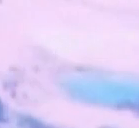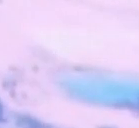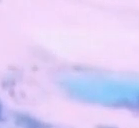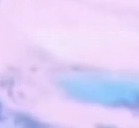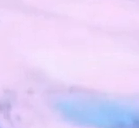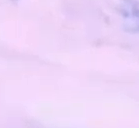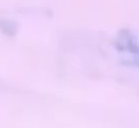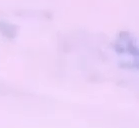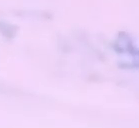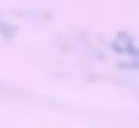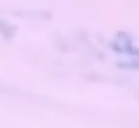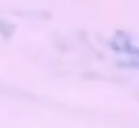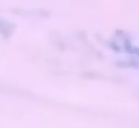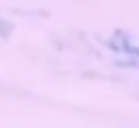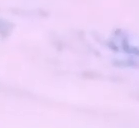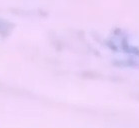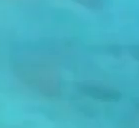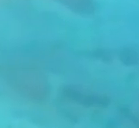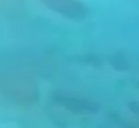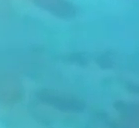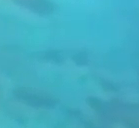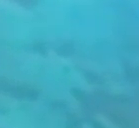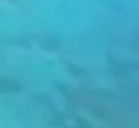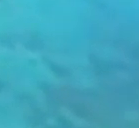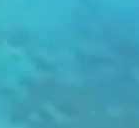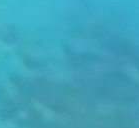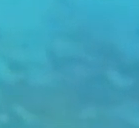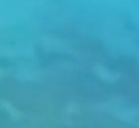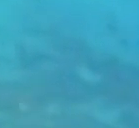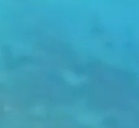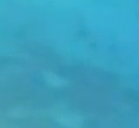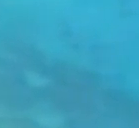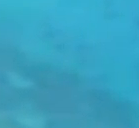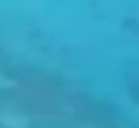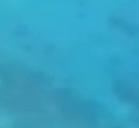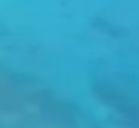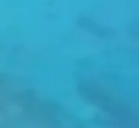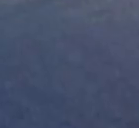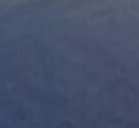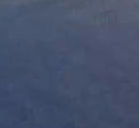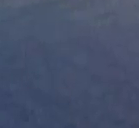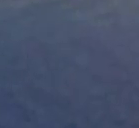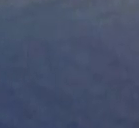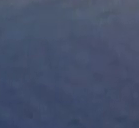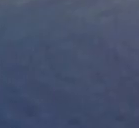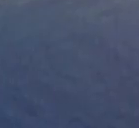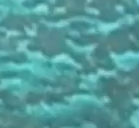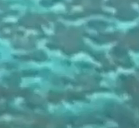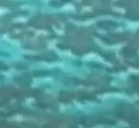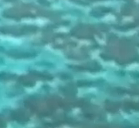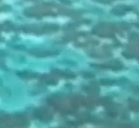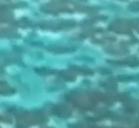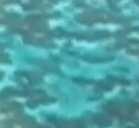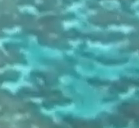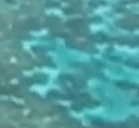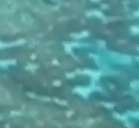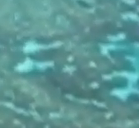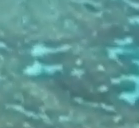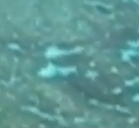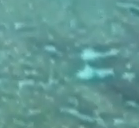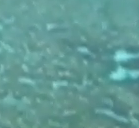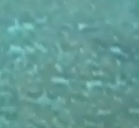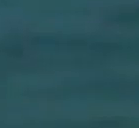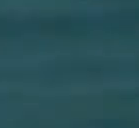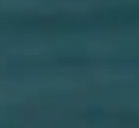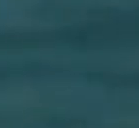at sinampahan mo ng kaso at nanalo ka, pero hindi nire-respeto yung iyong naipanalo, hindi tayo